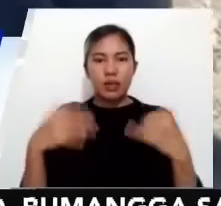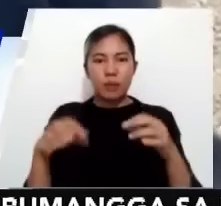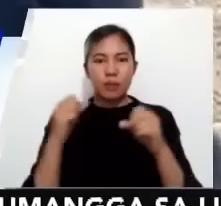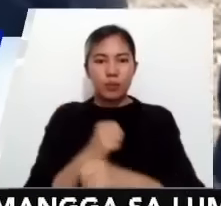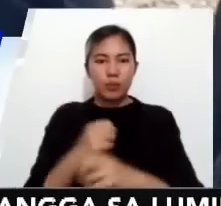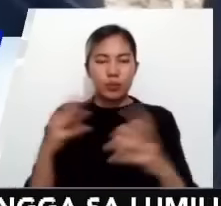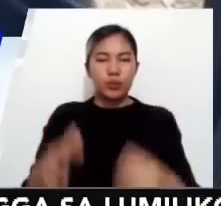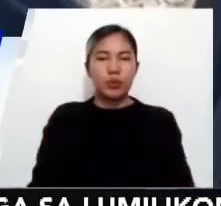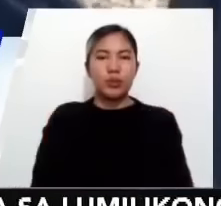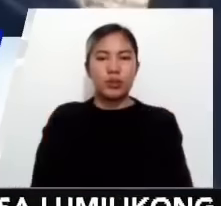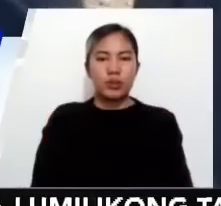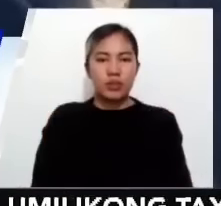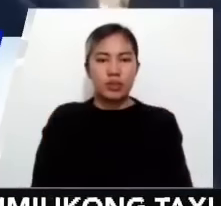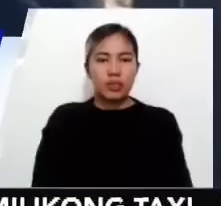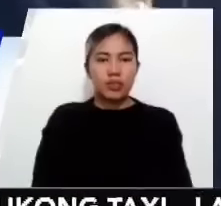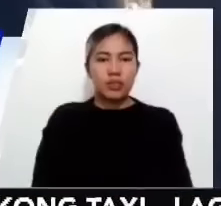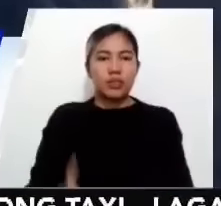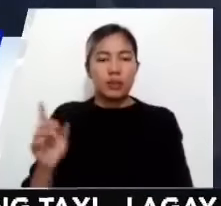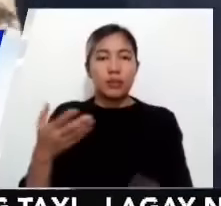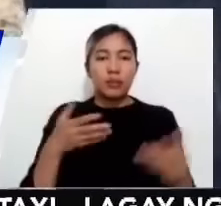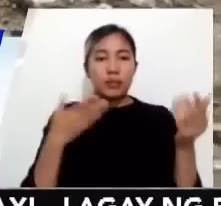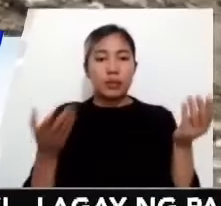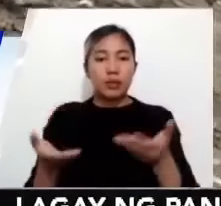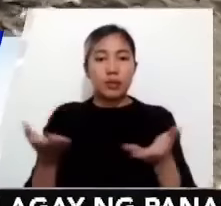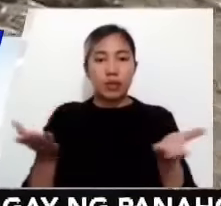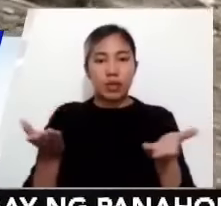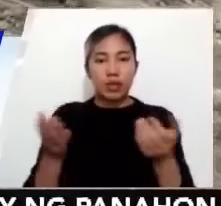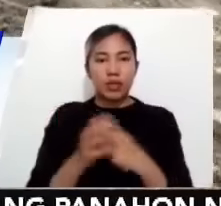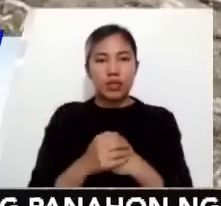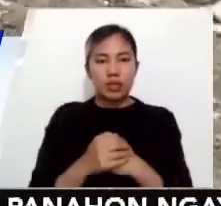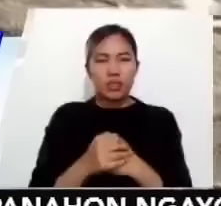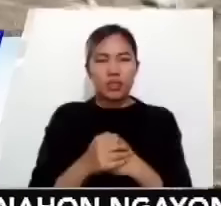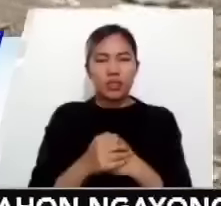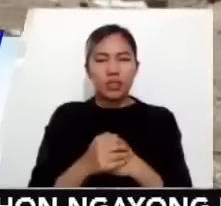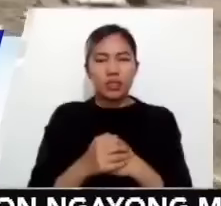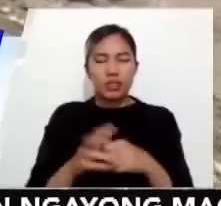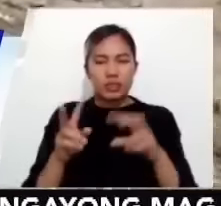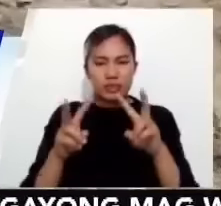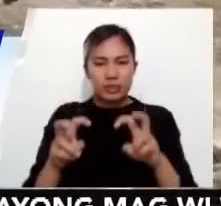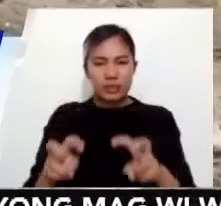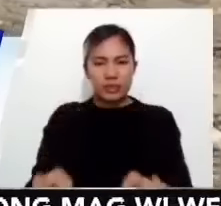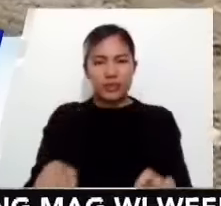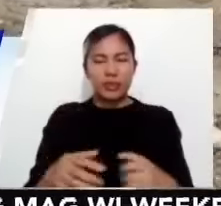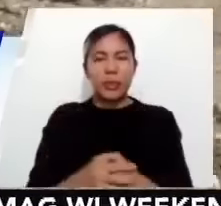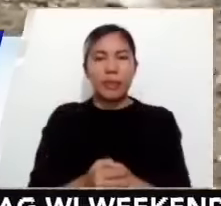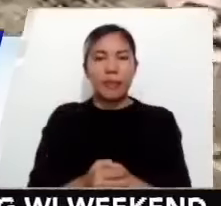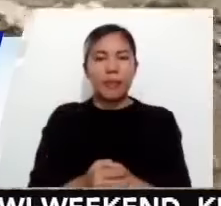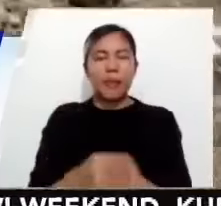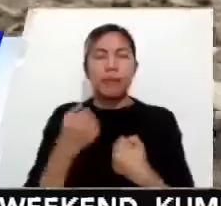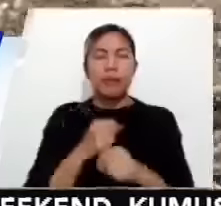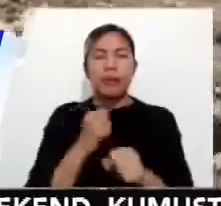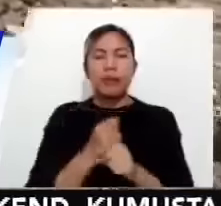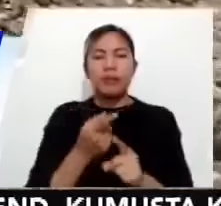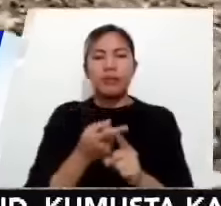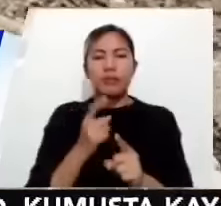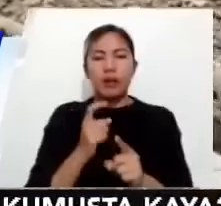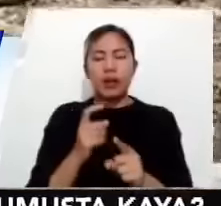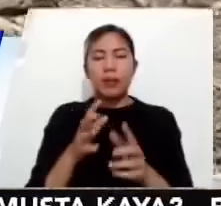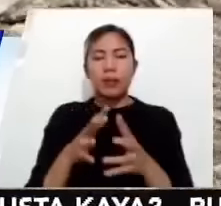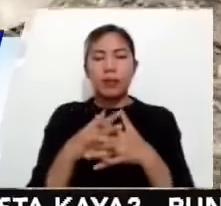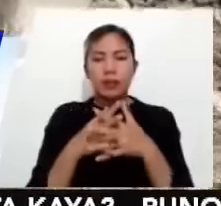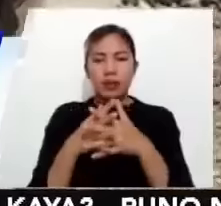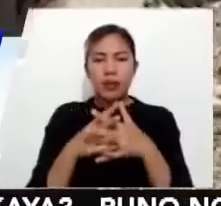Dadalhin ang vintage bomb sa kanilang tanggapan para pag-aralan at i-dispose. Gawa raw ang bomba sa Amerika na posibleng noong